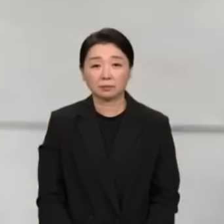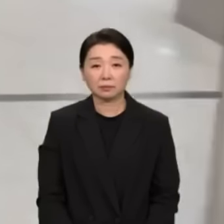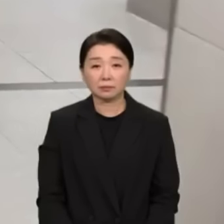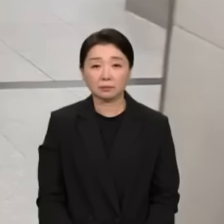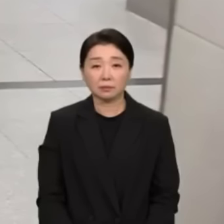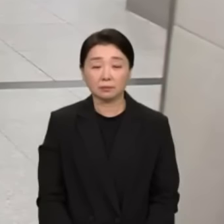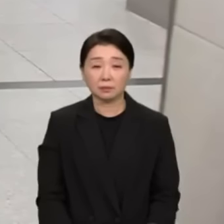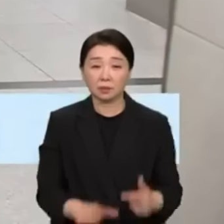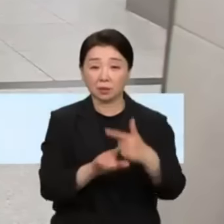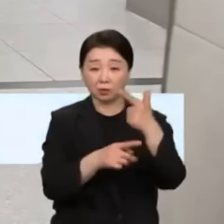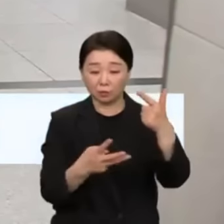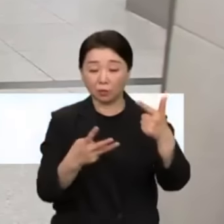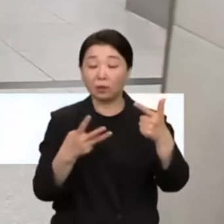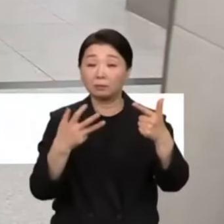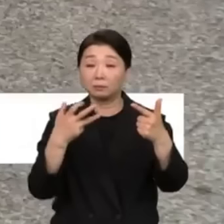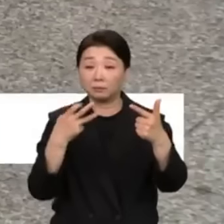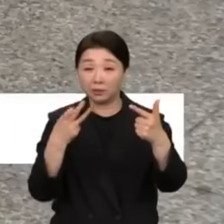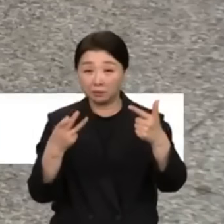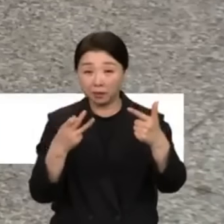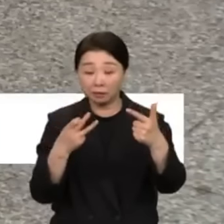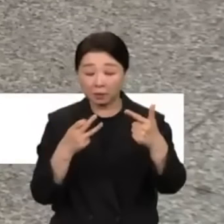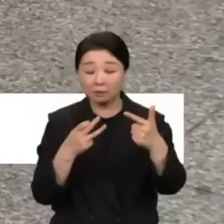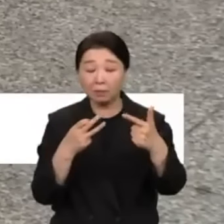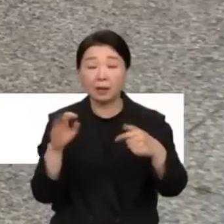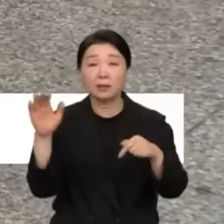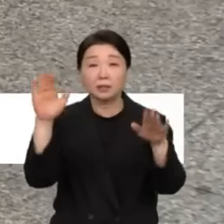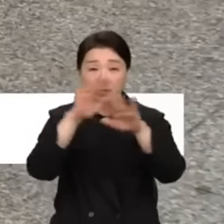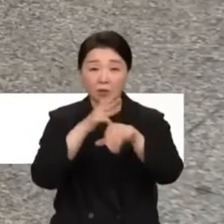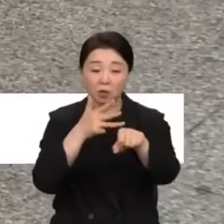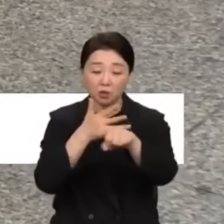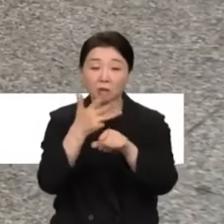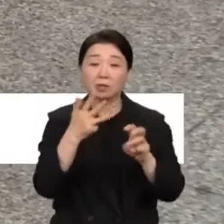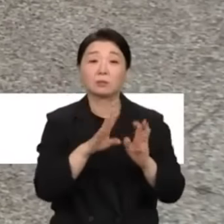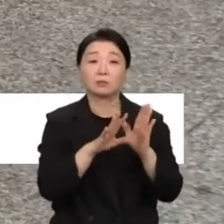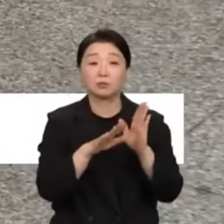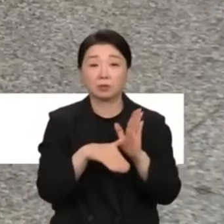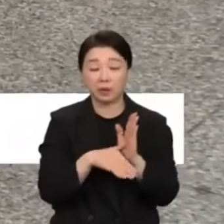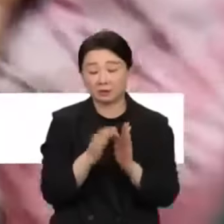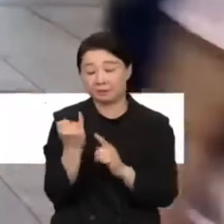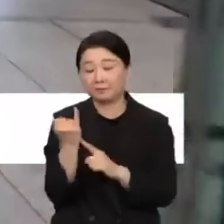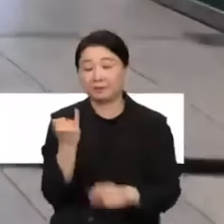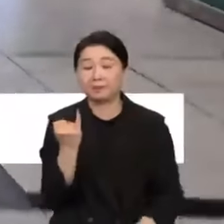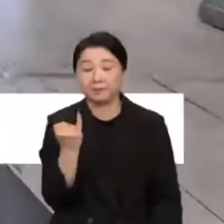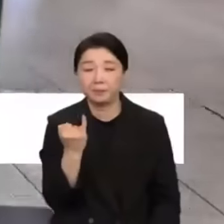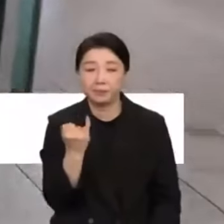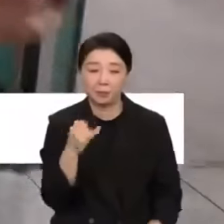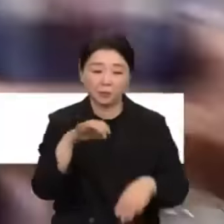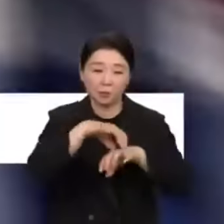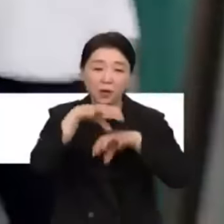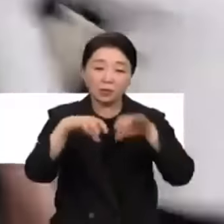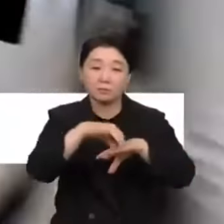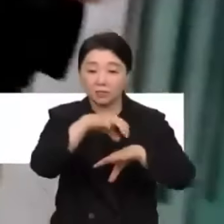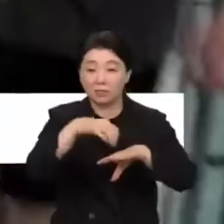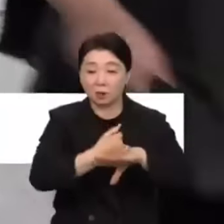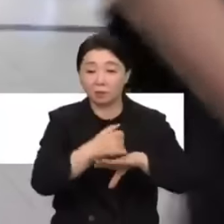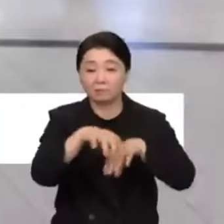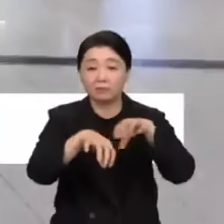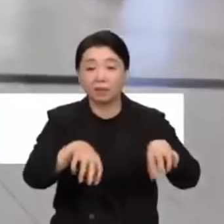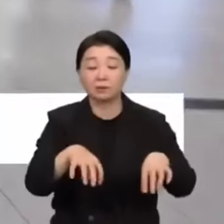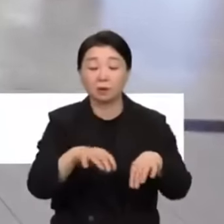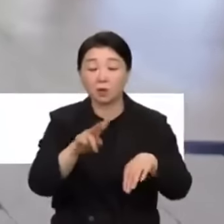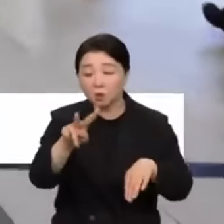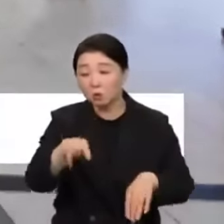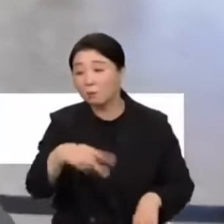지난 13일 저녁 8시 반쯤 85살 백모 씨는 서울 왕십리역 수인분당선 열차에서 내렸습니다. 2호선을